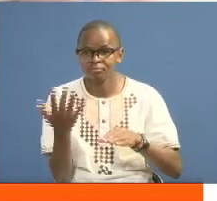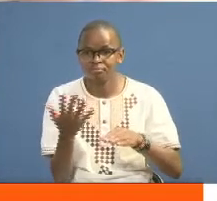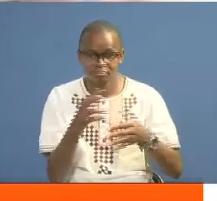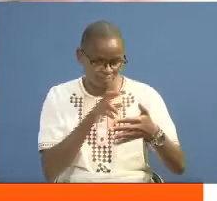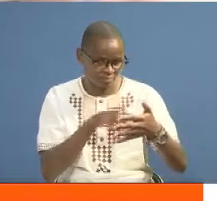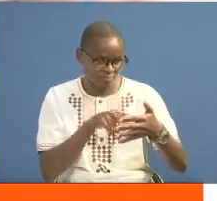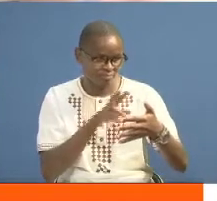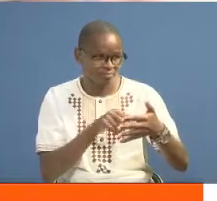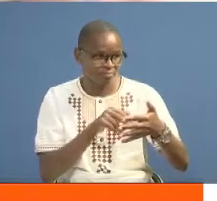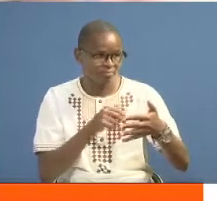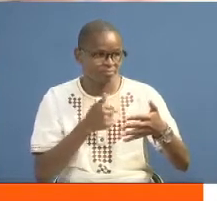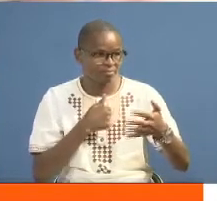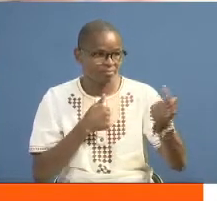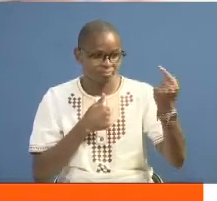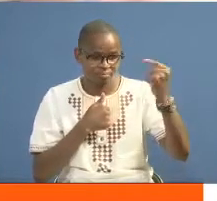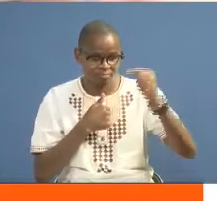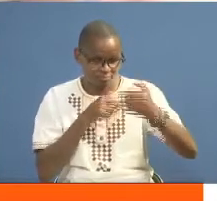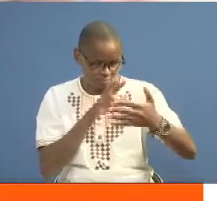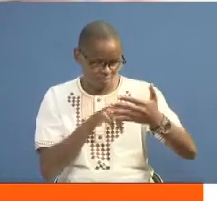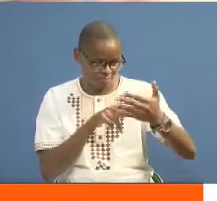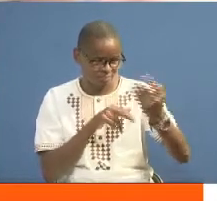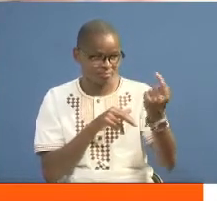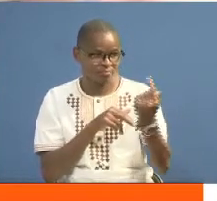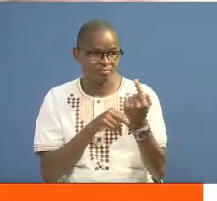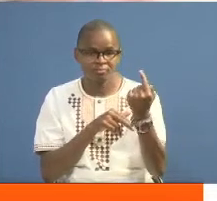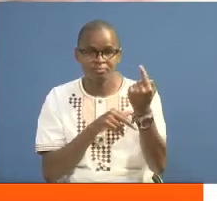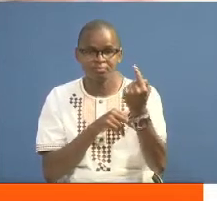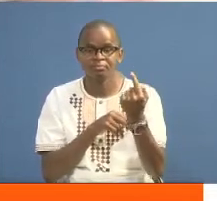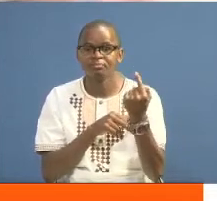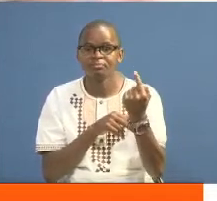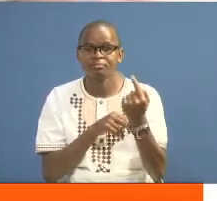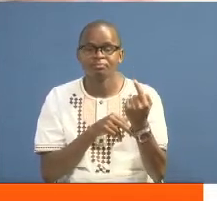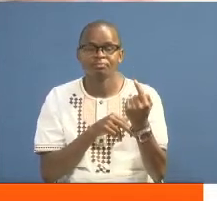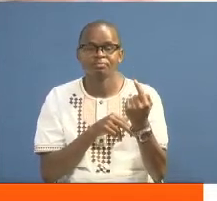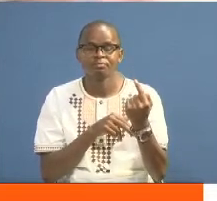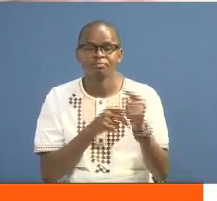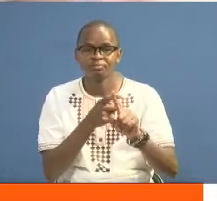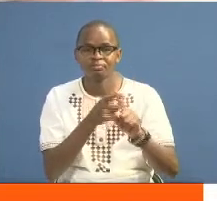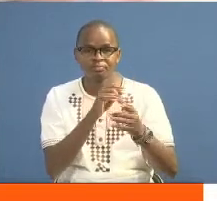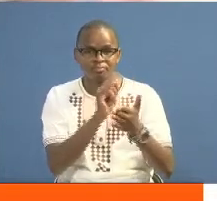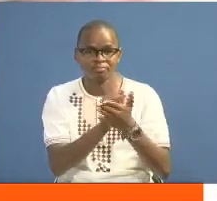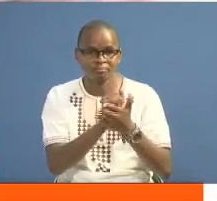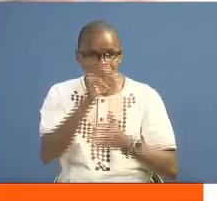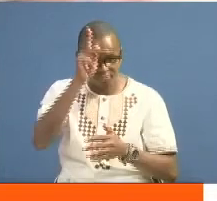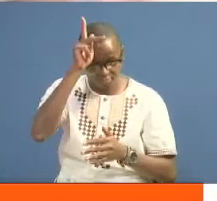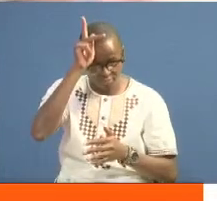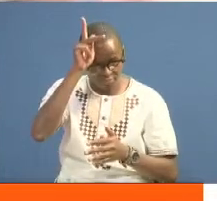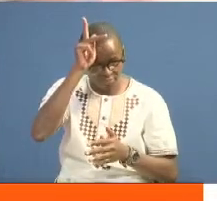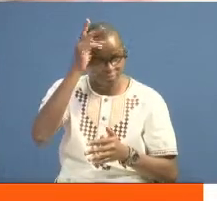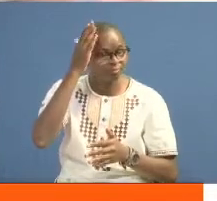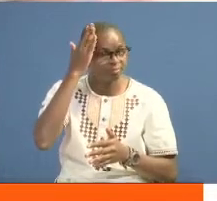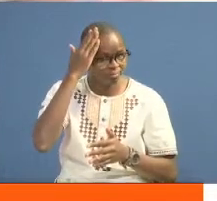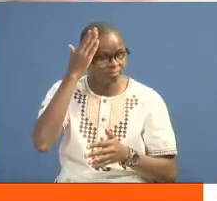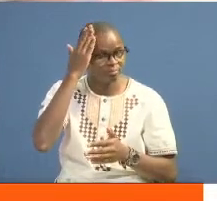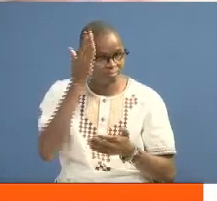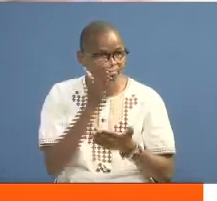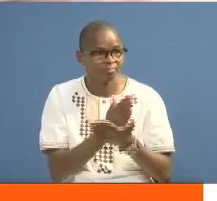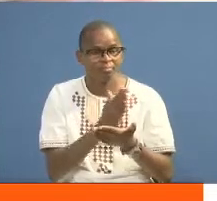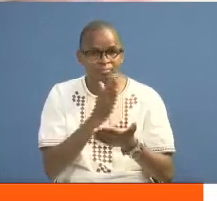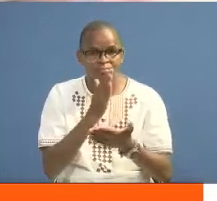wanazosoma, nami naja nasoma peke yangu hapa. Na kutokana na hiyo knowledge ndio nikajua vile